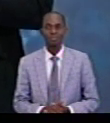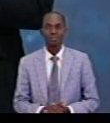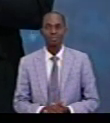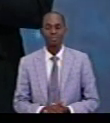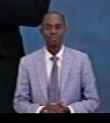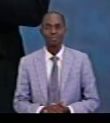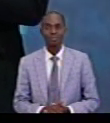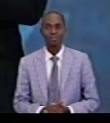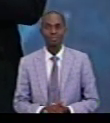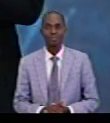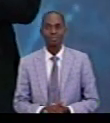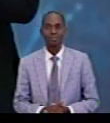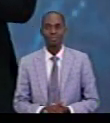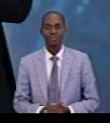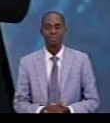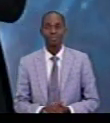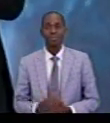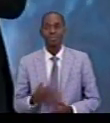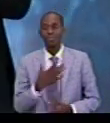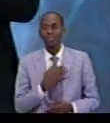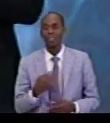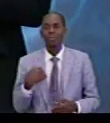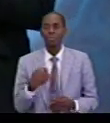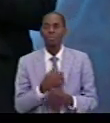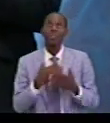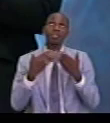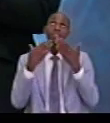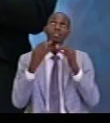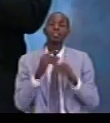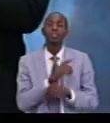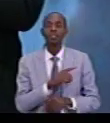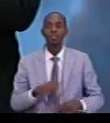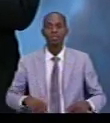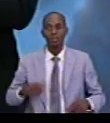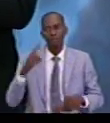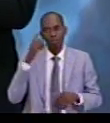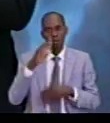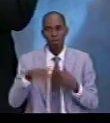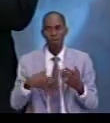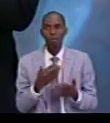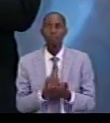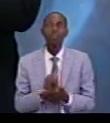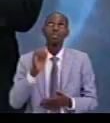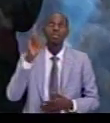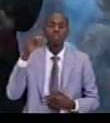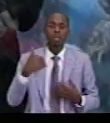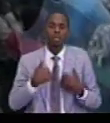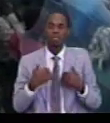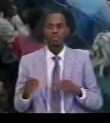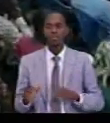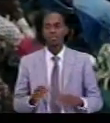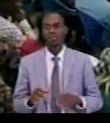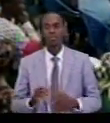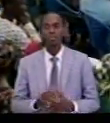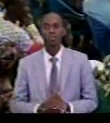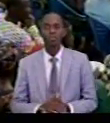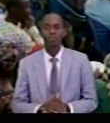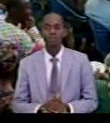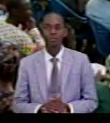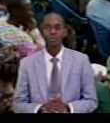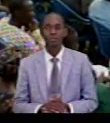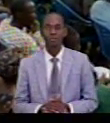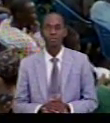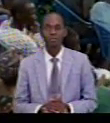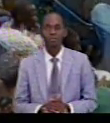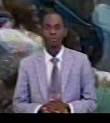fait. And we thank the Lord for all that he has done. Nous remercions le Seigneur pour ceux qui sont